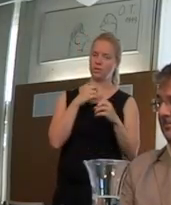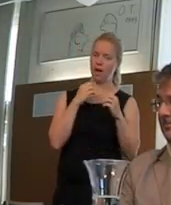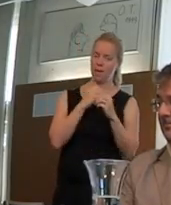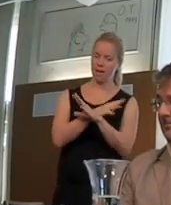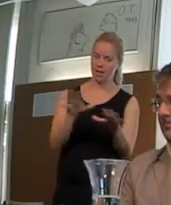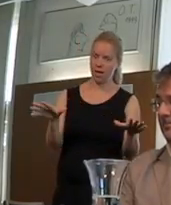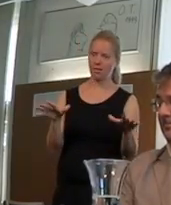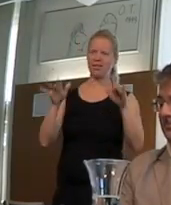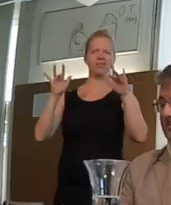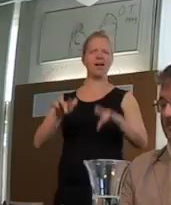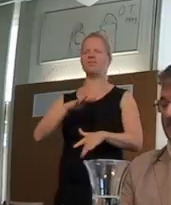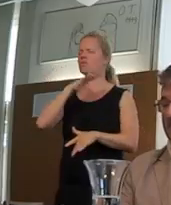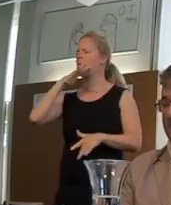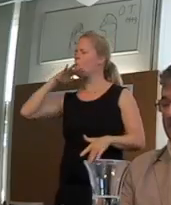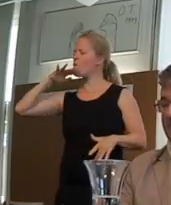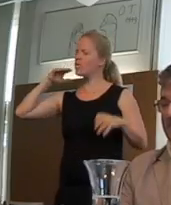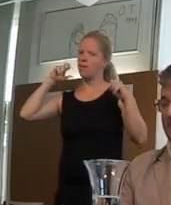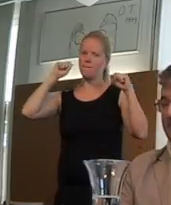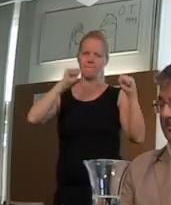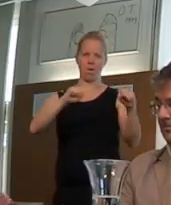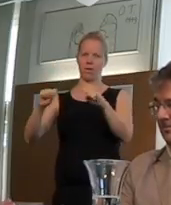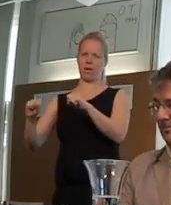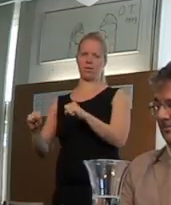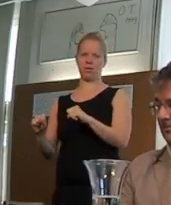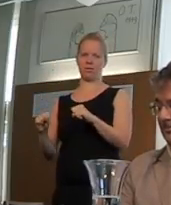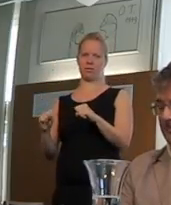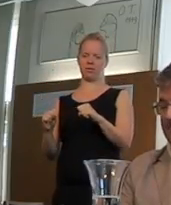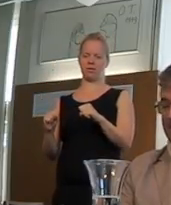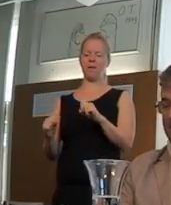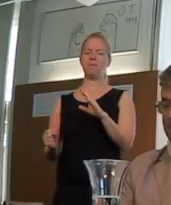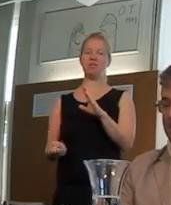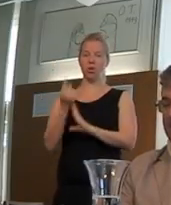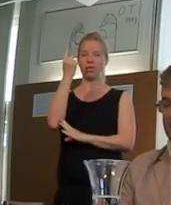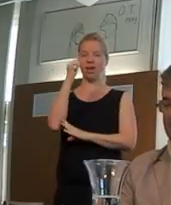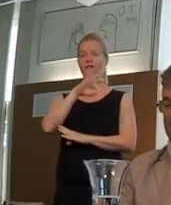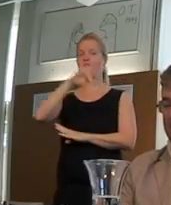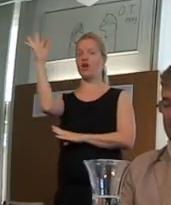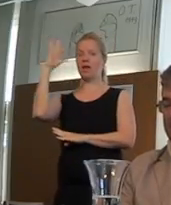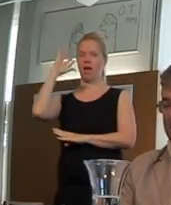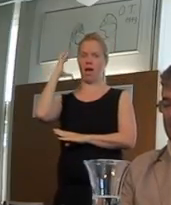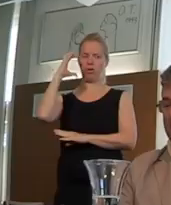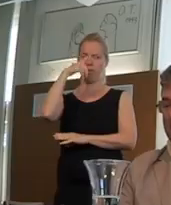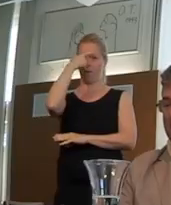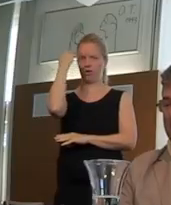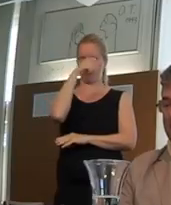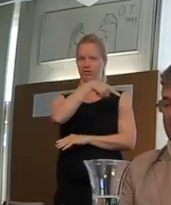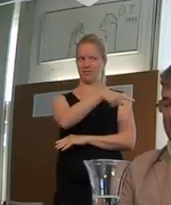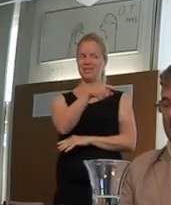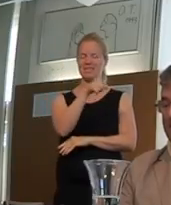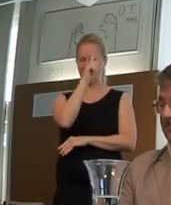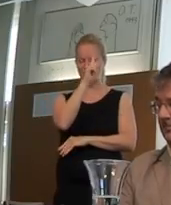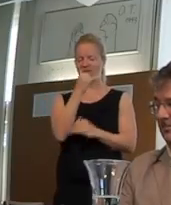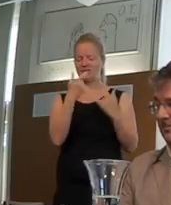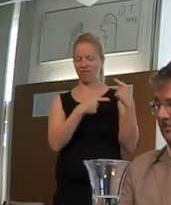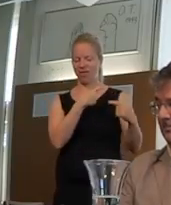bietet so viele Möglichkeiten und gerade für Freak-Radio-Menschen die ja wissen, wie es geht. Wenn ihr